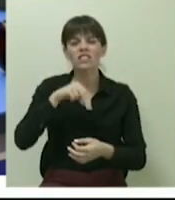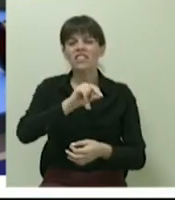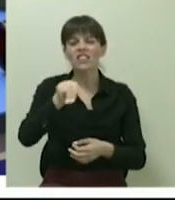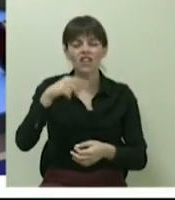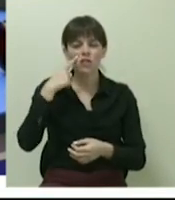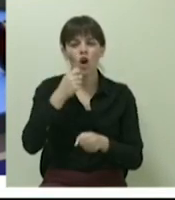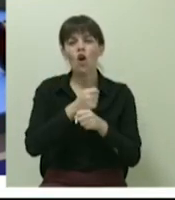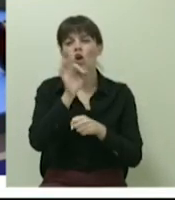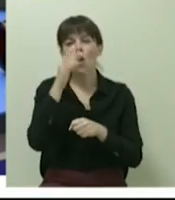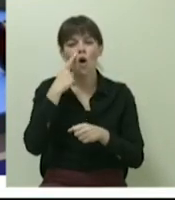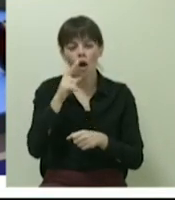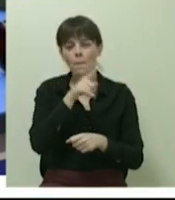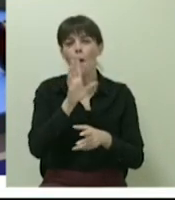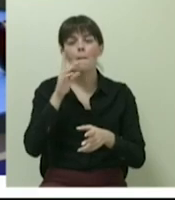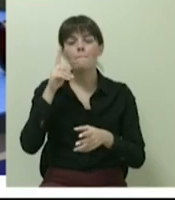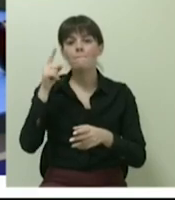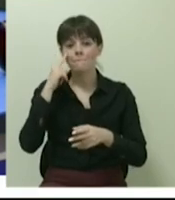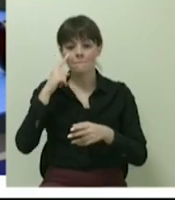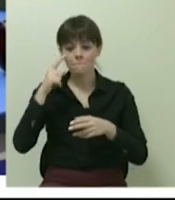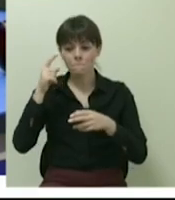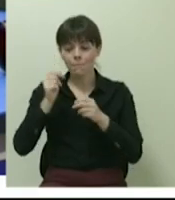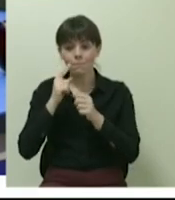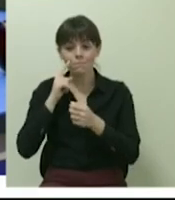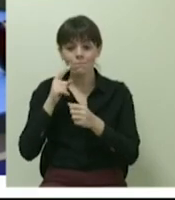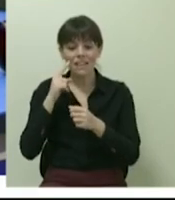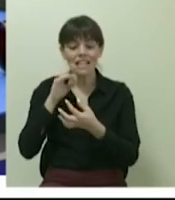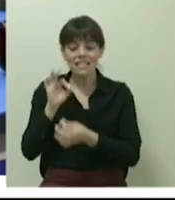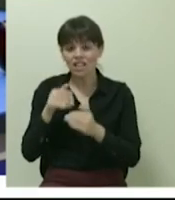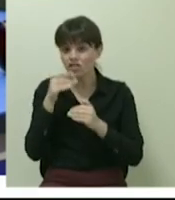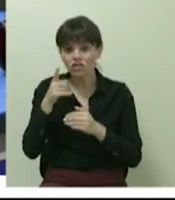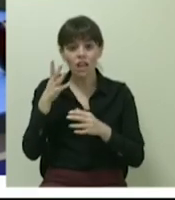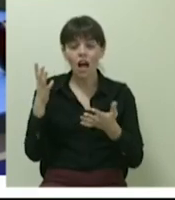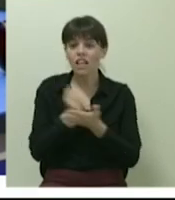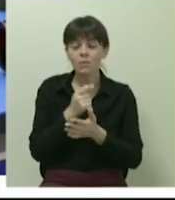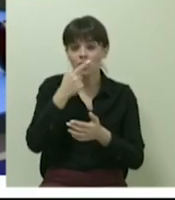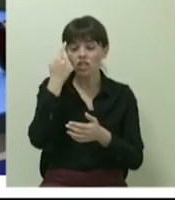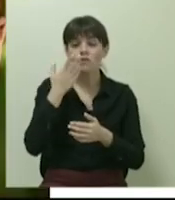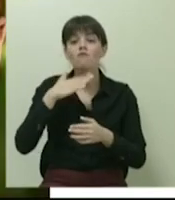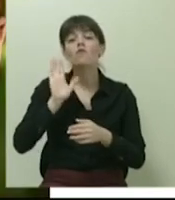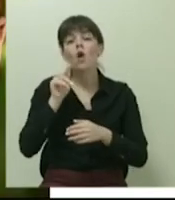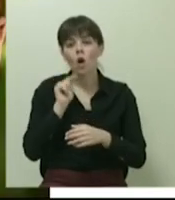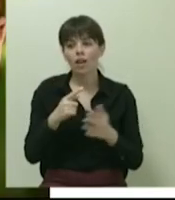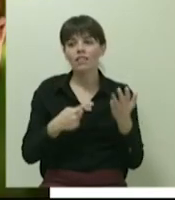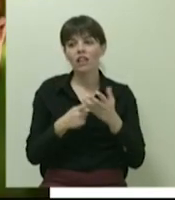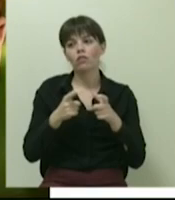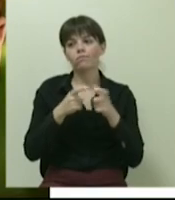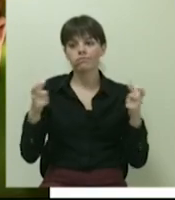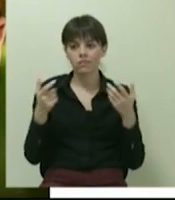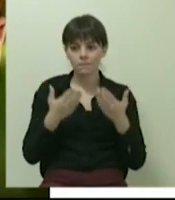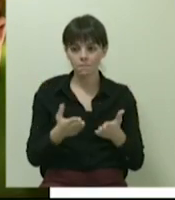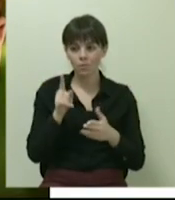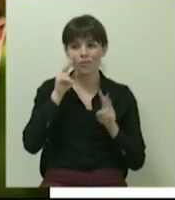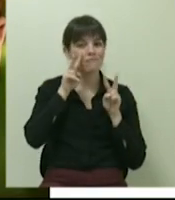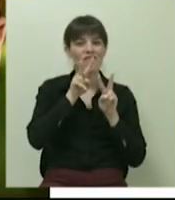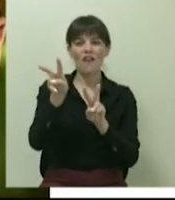bu tip oyunlarda makinaları yenme şansı yok. İnsanların ötesine geçmiş durumda birçok açıdan bu teknoloji. Bu